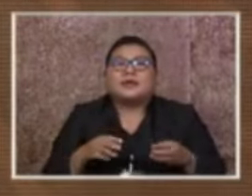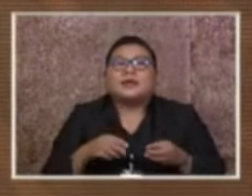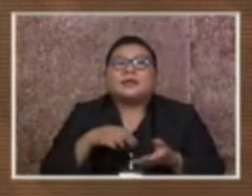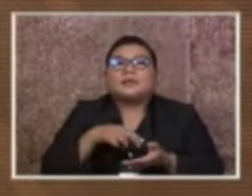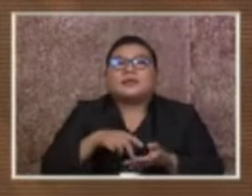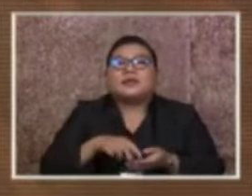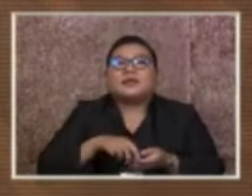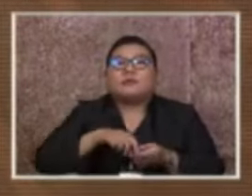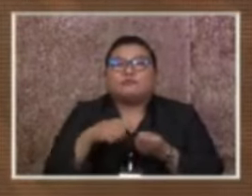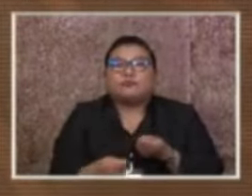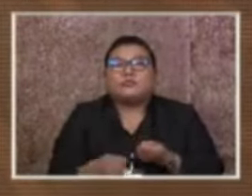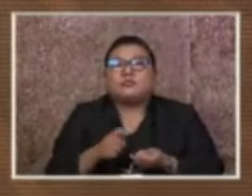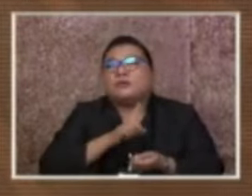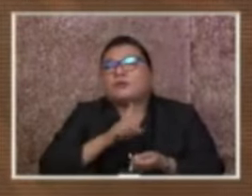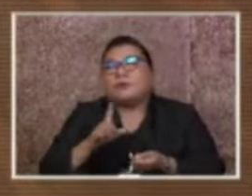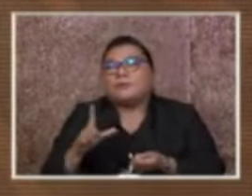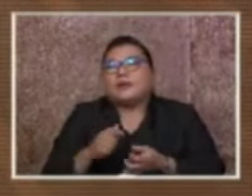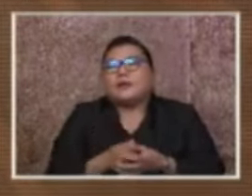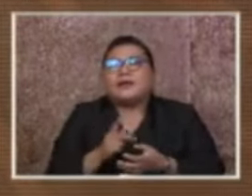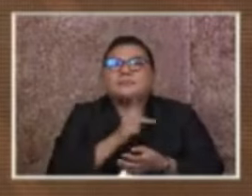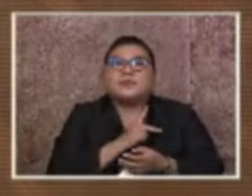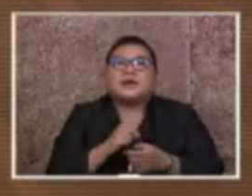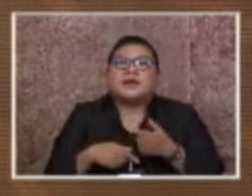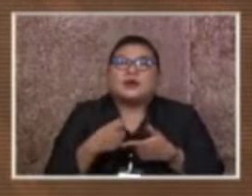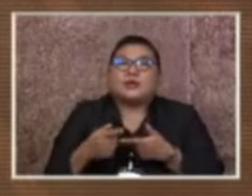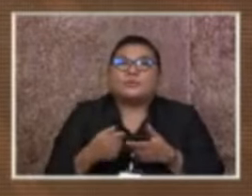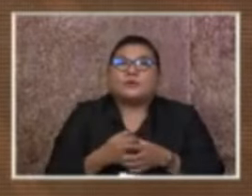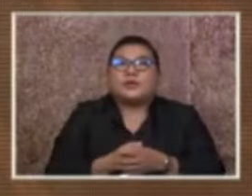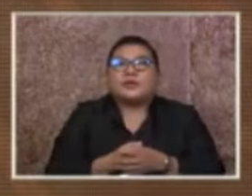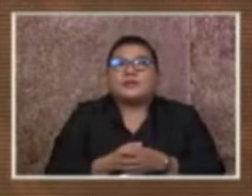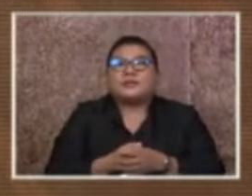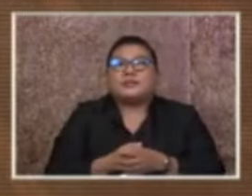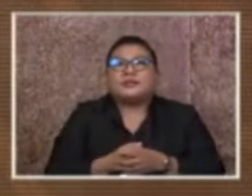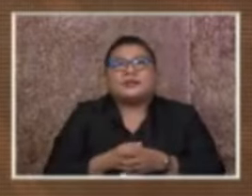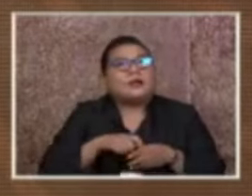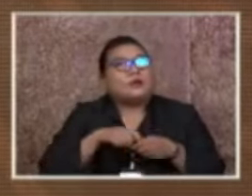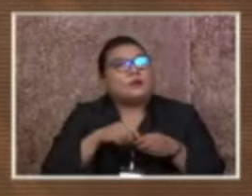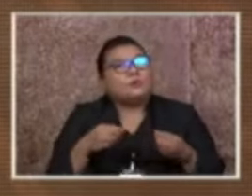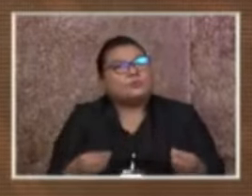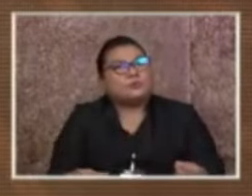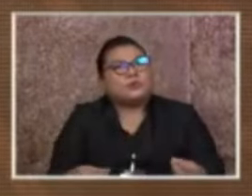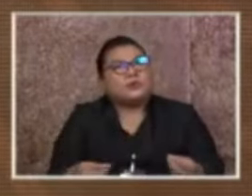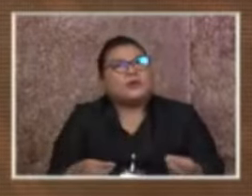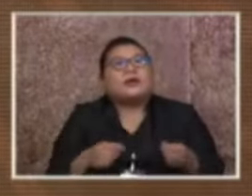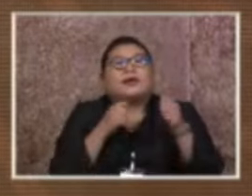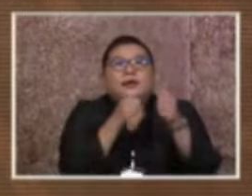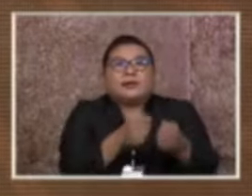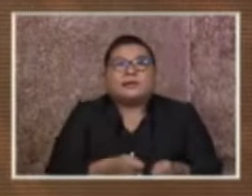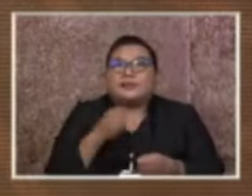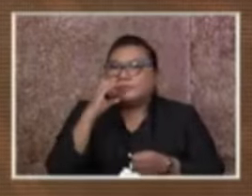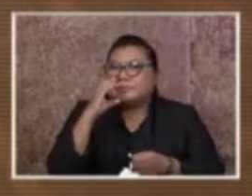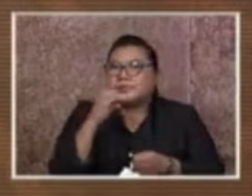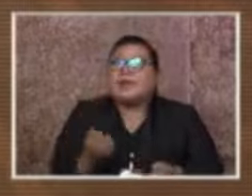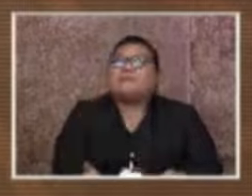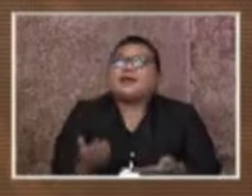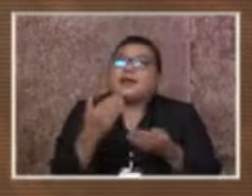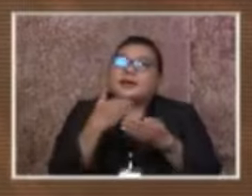terlalu lama dan kami akan lakukan ketika terjadi Jan rusak galian C terutama kita akan mengajak